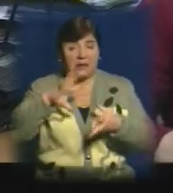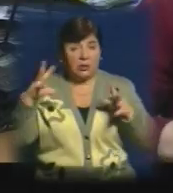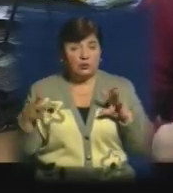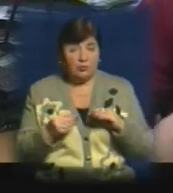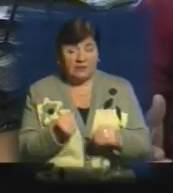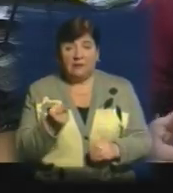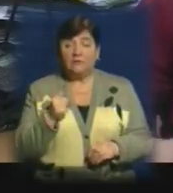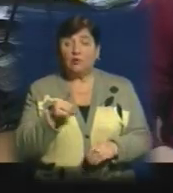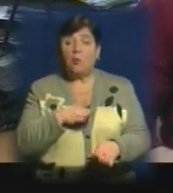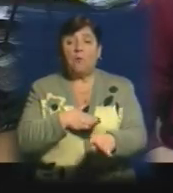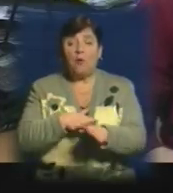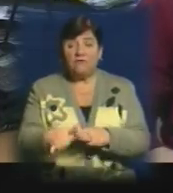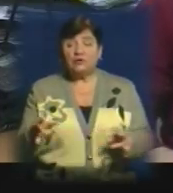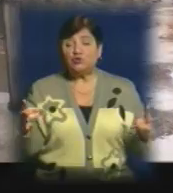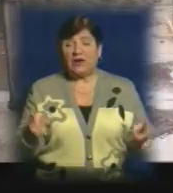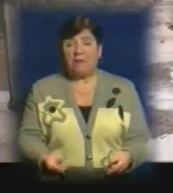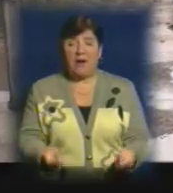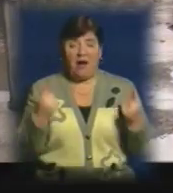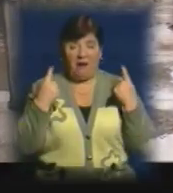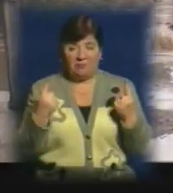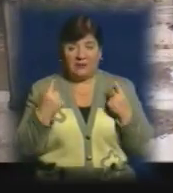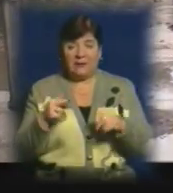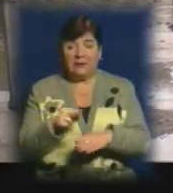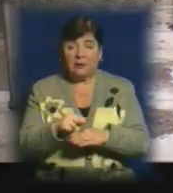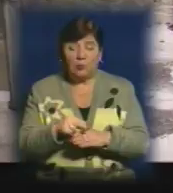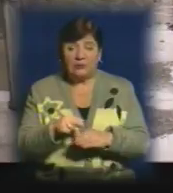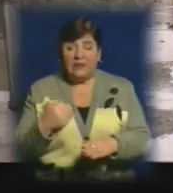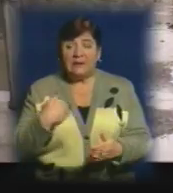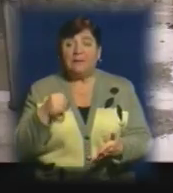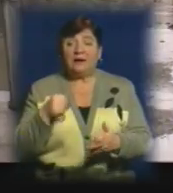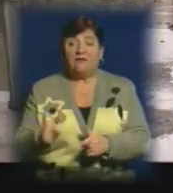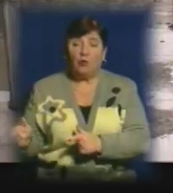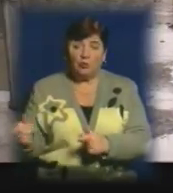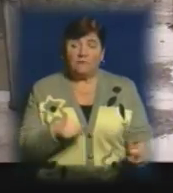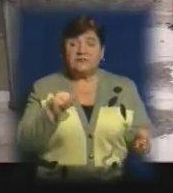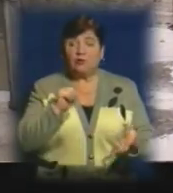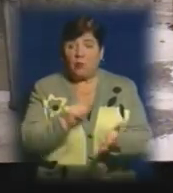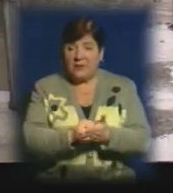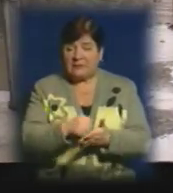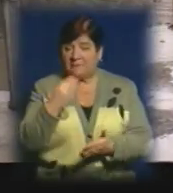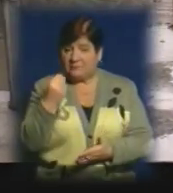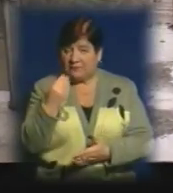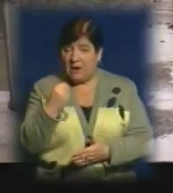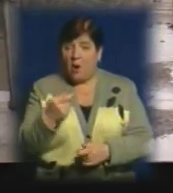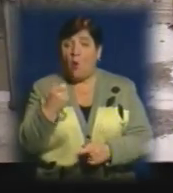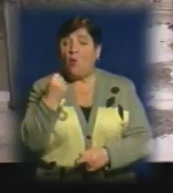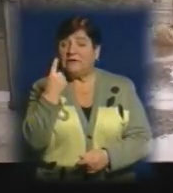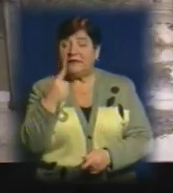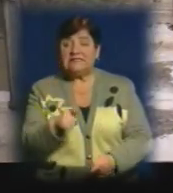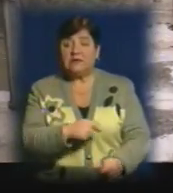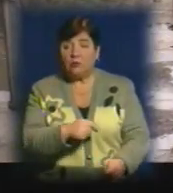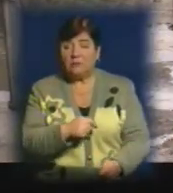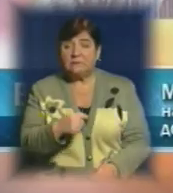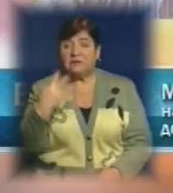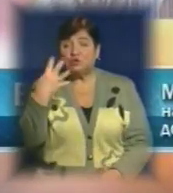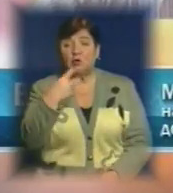що там треба вже повністю робити капітальний ремонт. Зараз виготовляється документація, проєктно-кошторисна, 11 кілометрів, то є 42